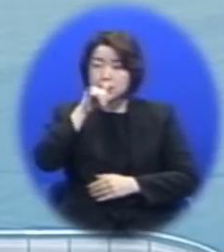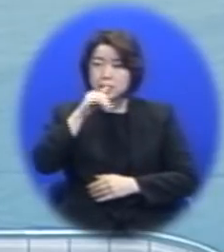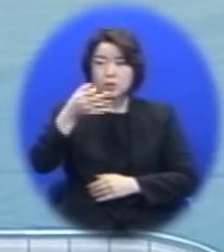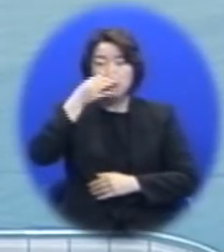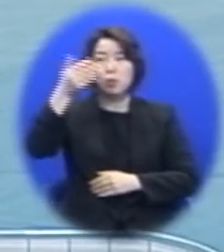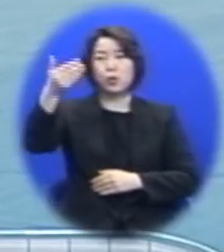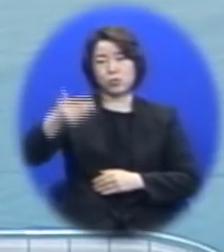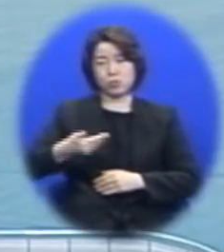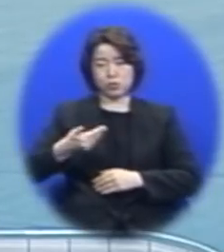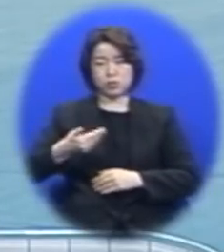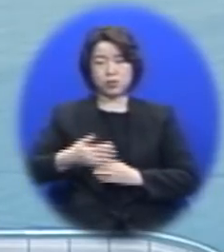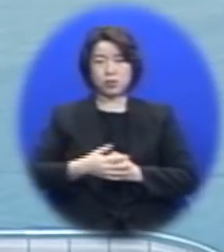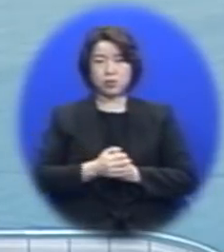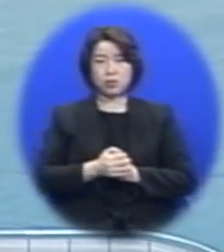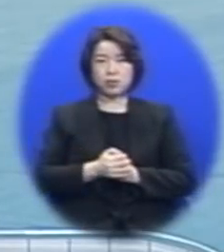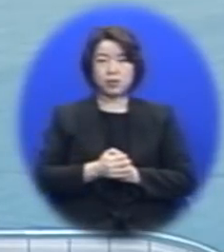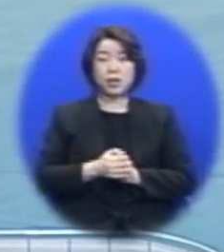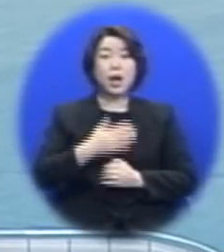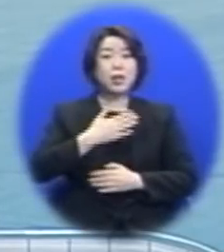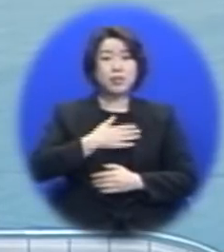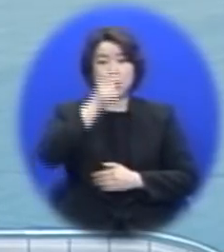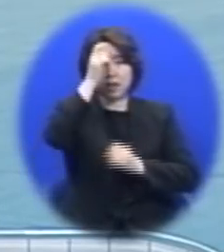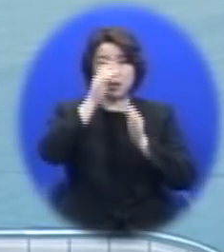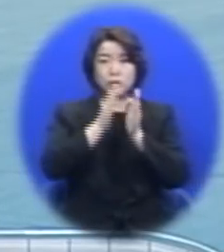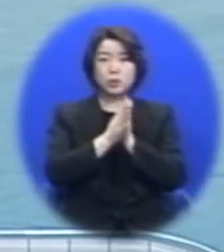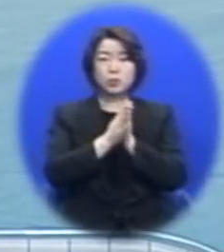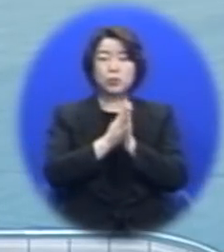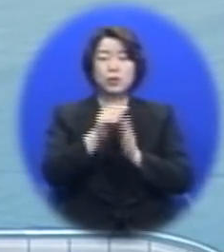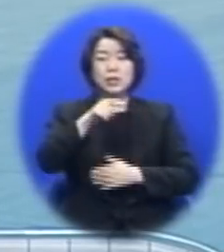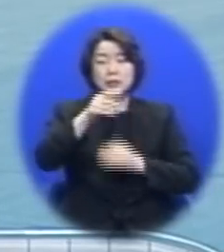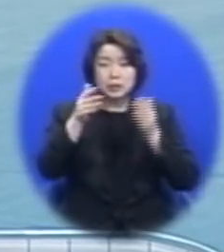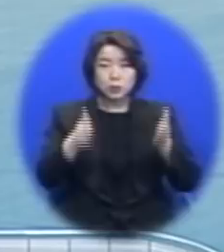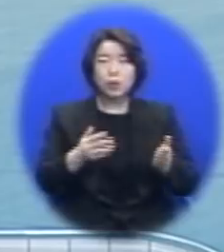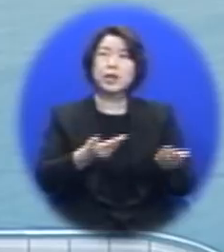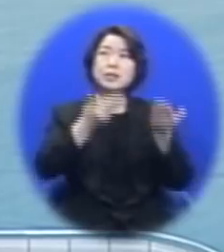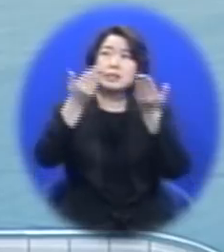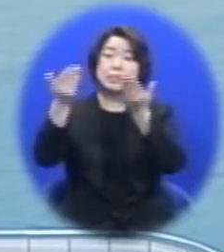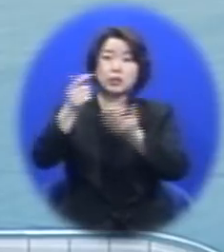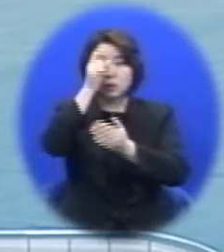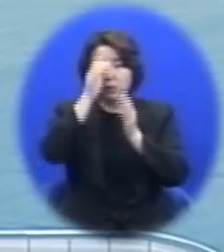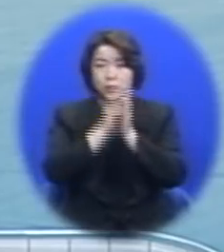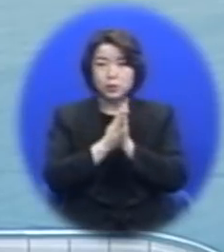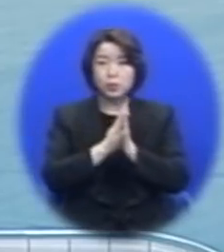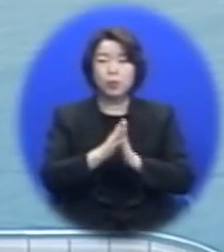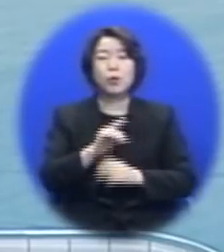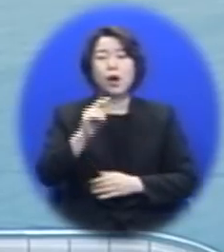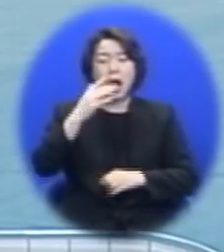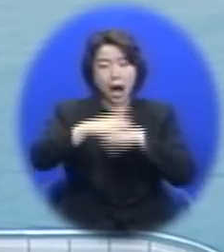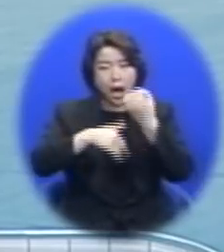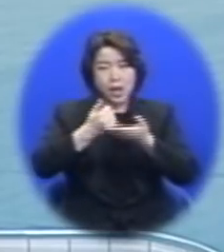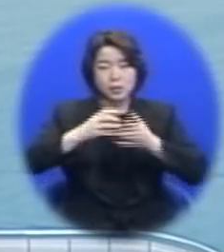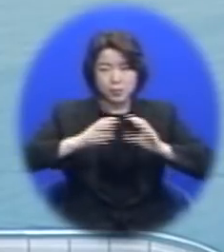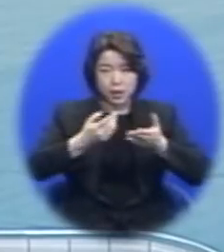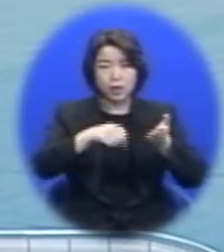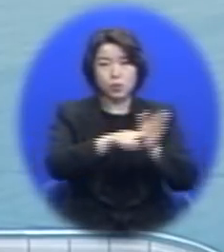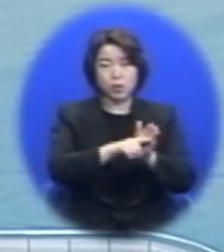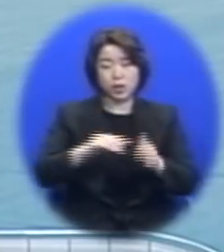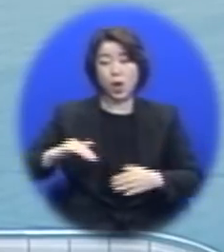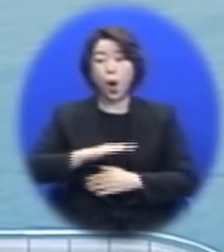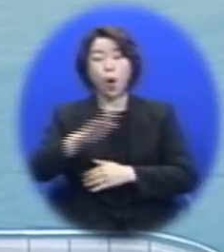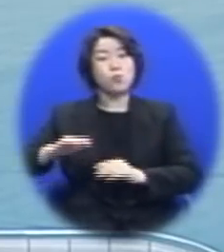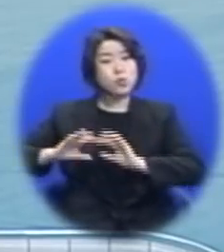보여주시는 장면이에요. 내 기도가, 내가 그동안 드렸던 기도가 하나님 나라 위에, 우리 나라